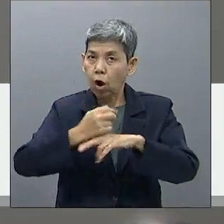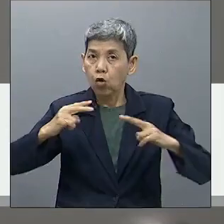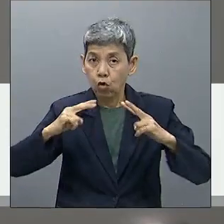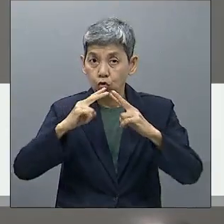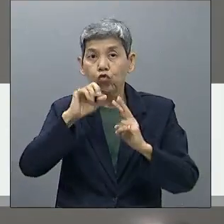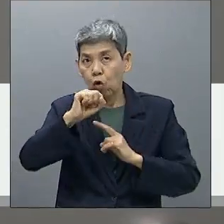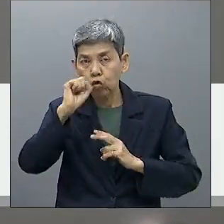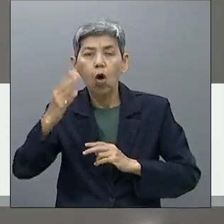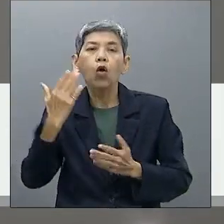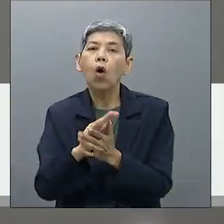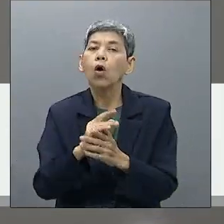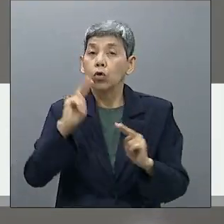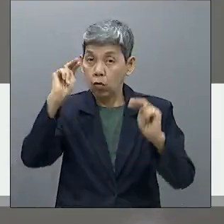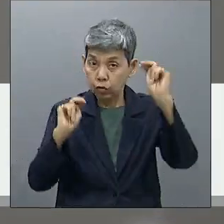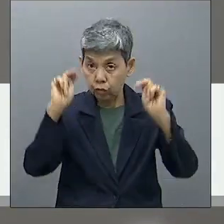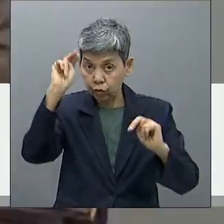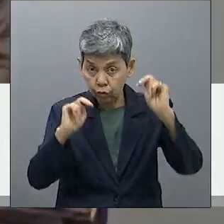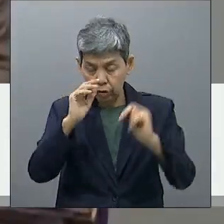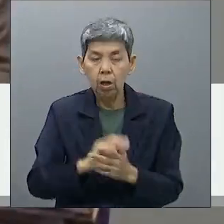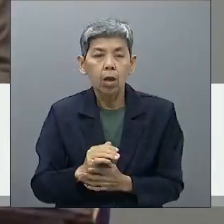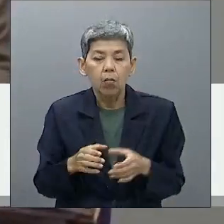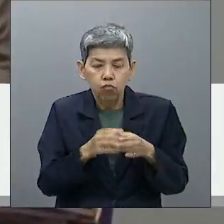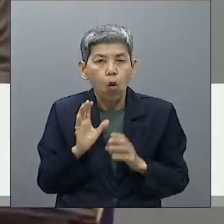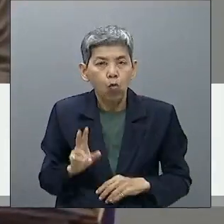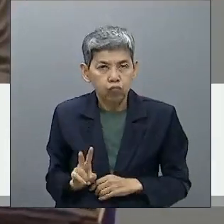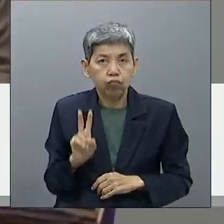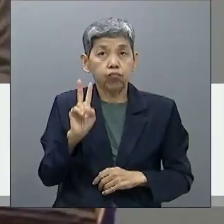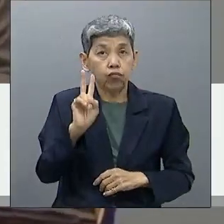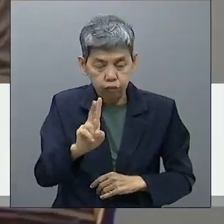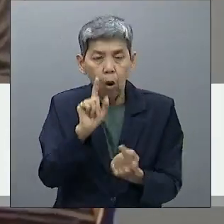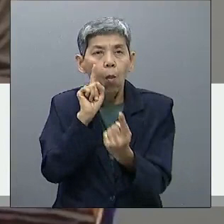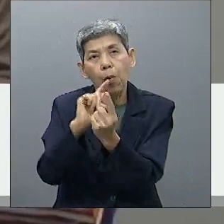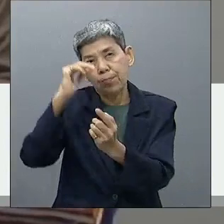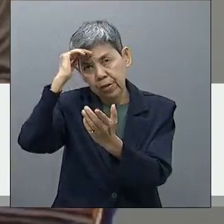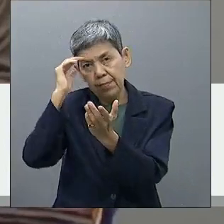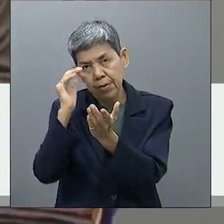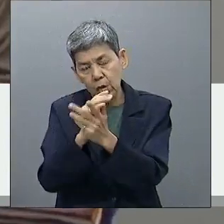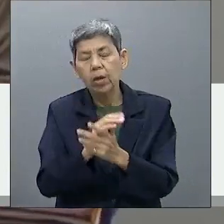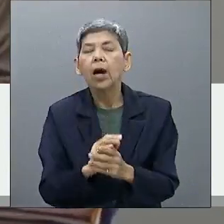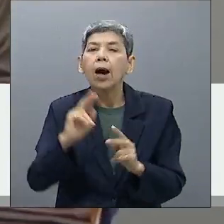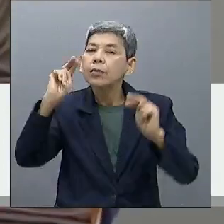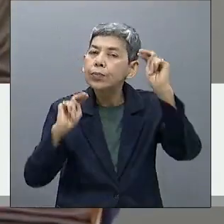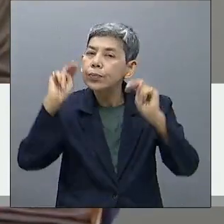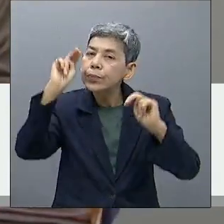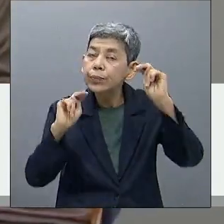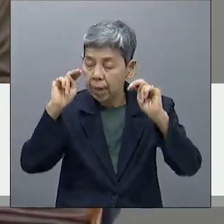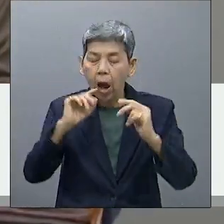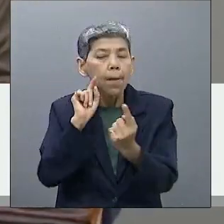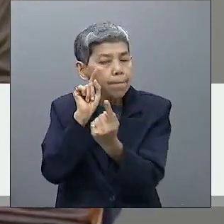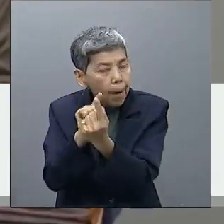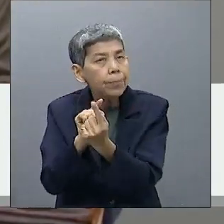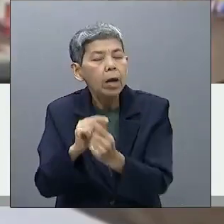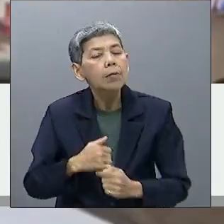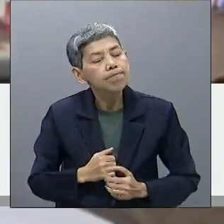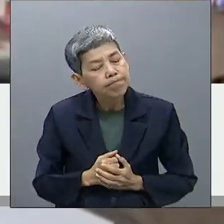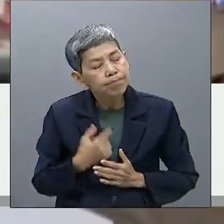ส.ส.จังหวัดนครสวรรค์พร้อมกับพวก2คนไปพบตำรวจภูธรเมืองนครสวรรค์จังหวัดนครสวรรค์เพื่อรับ